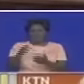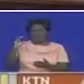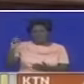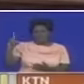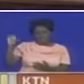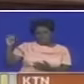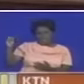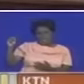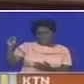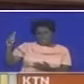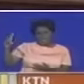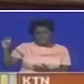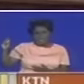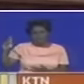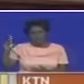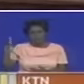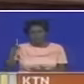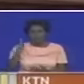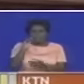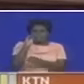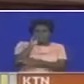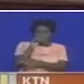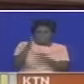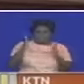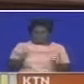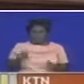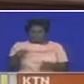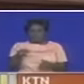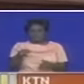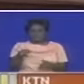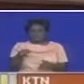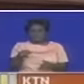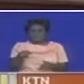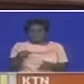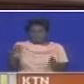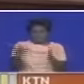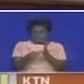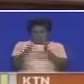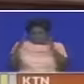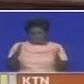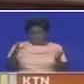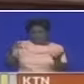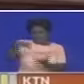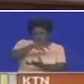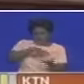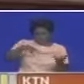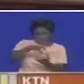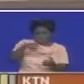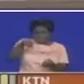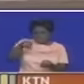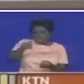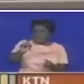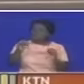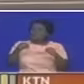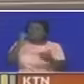The petitioner is being put into in a big dilemma as to what exactly he is going